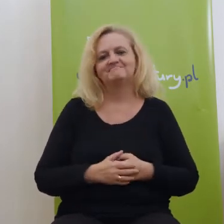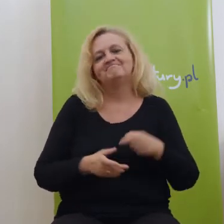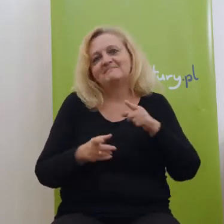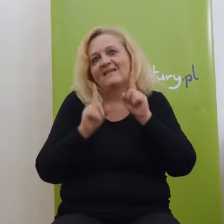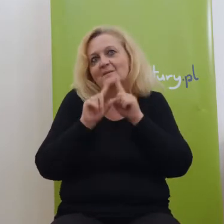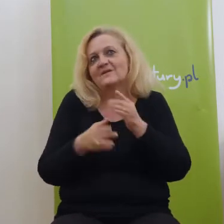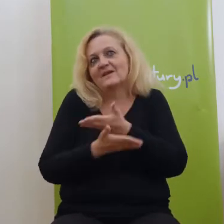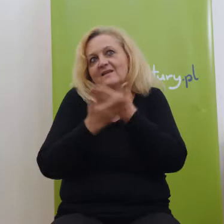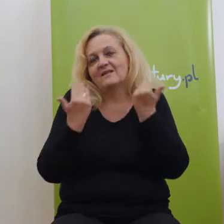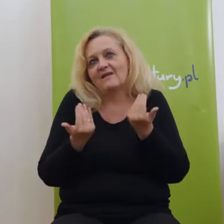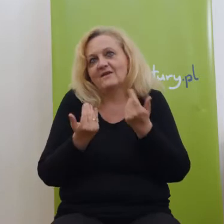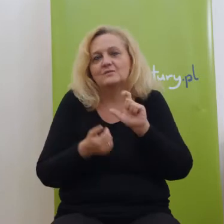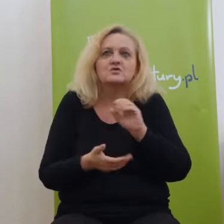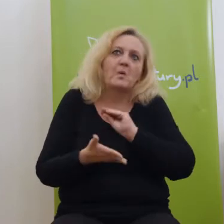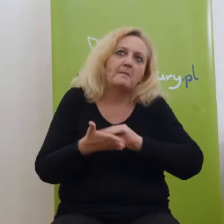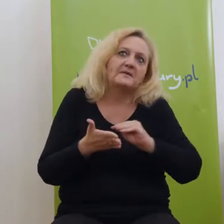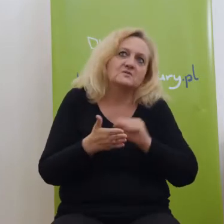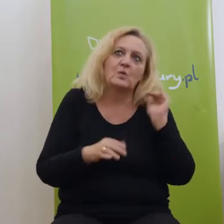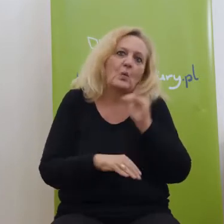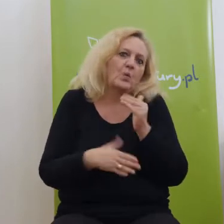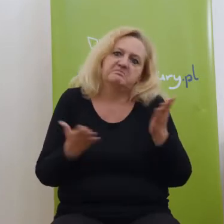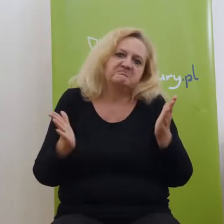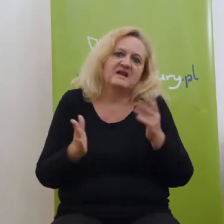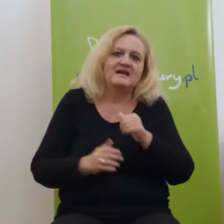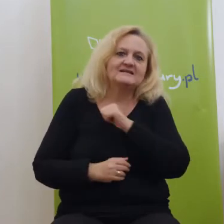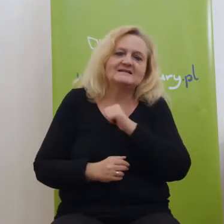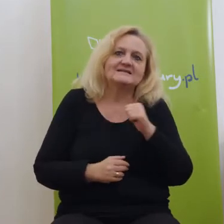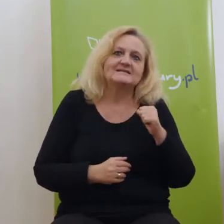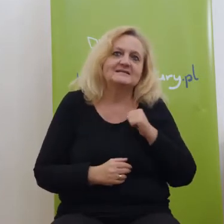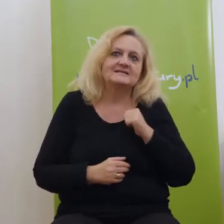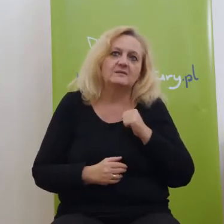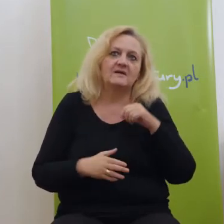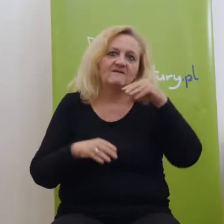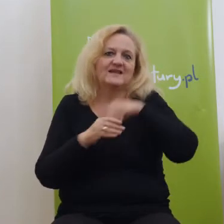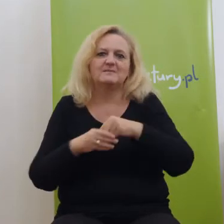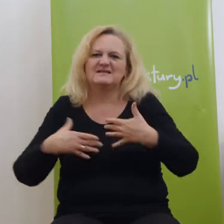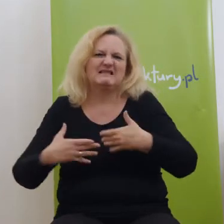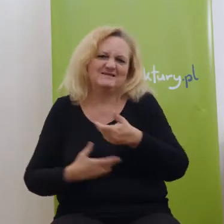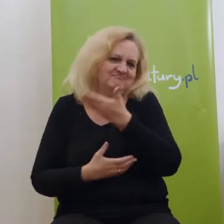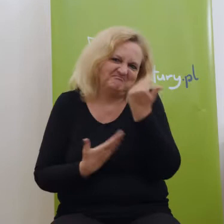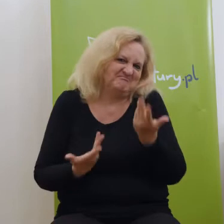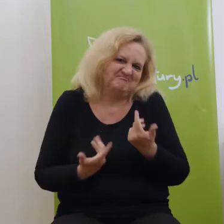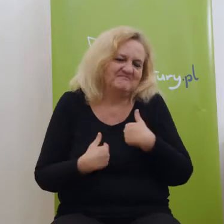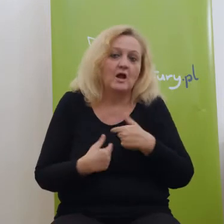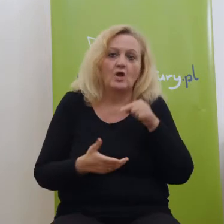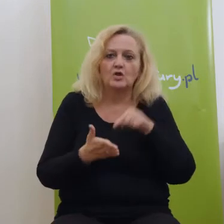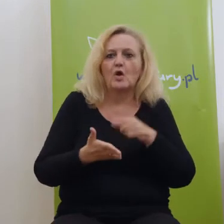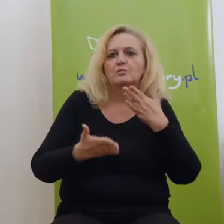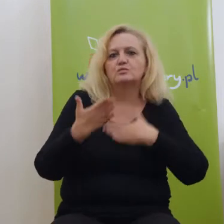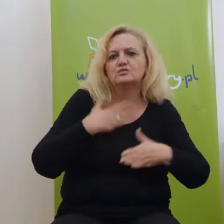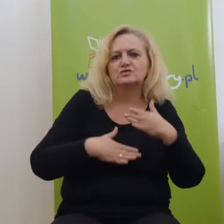wiem do końca, co będę pisać i nie potrafię się tak sama tym stresować. Nie potrafię sobie tej